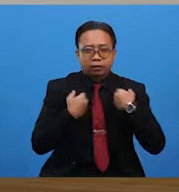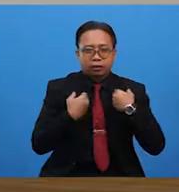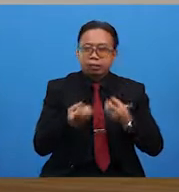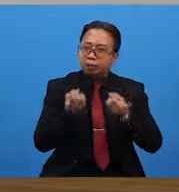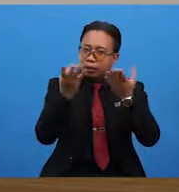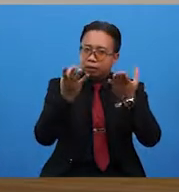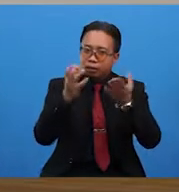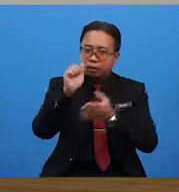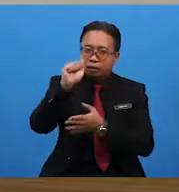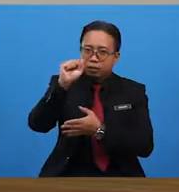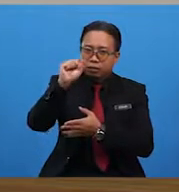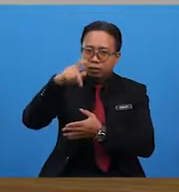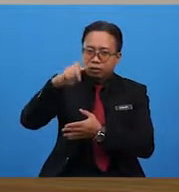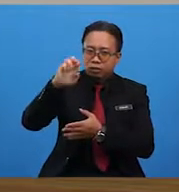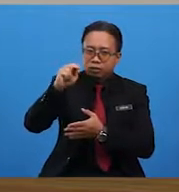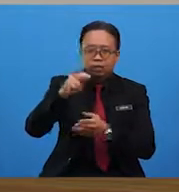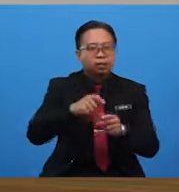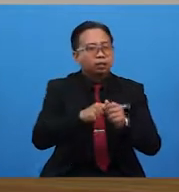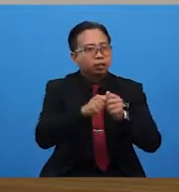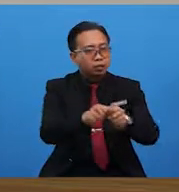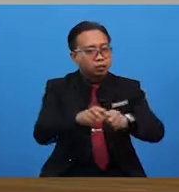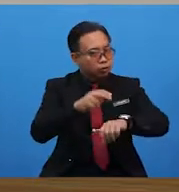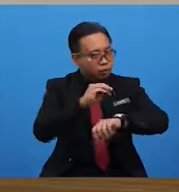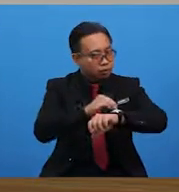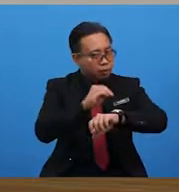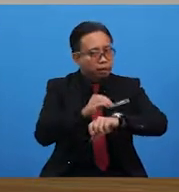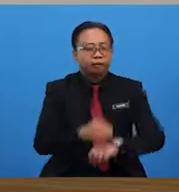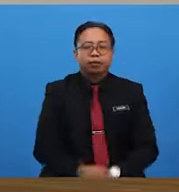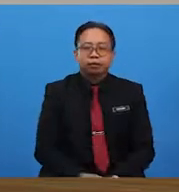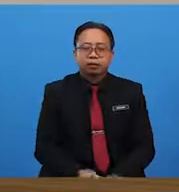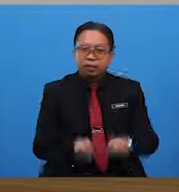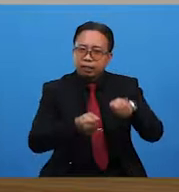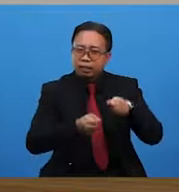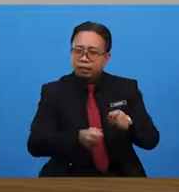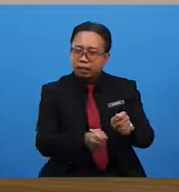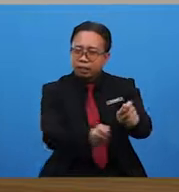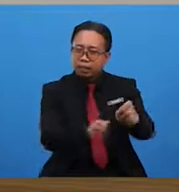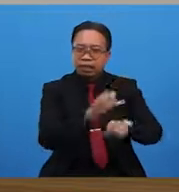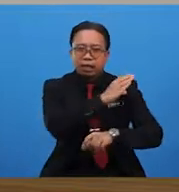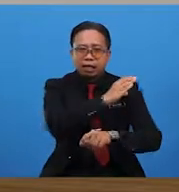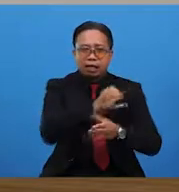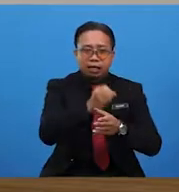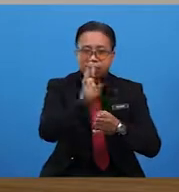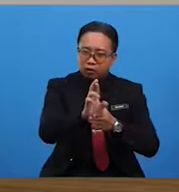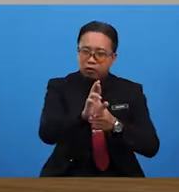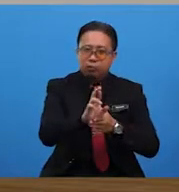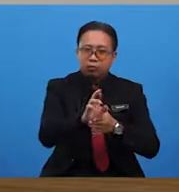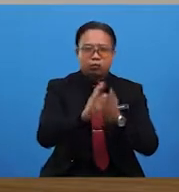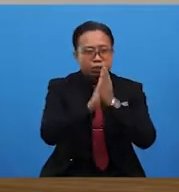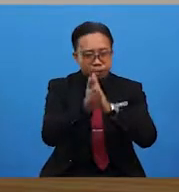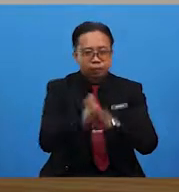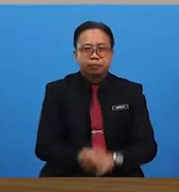di perbagai avtec seperti mengikuti zaman aliran atau kejadiannya betul konsep